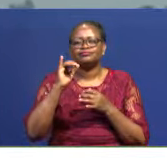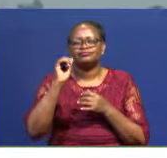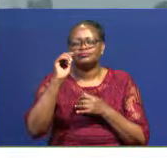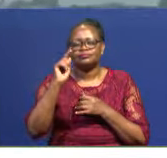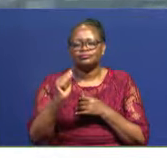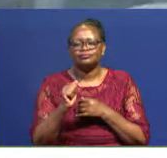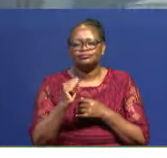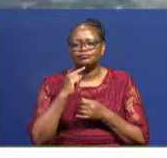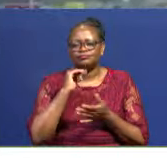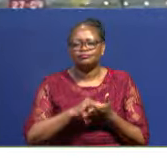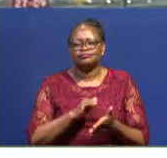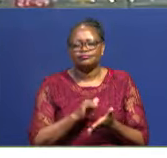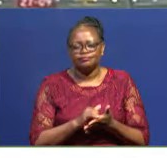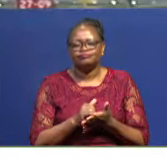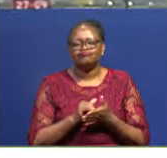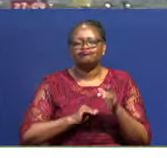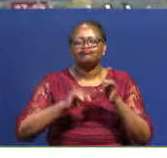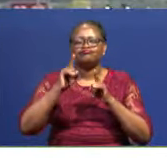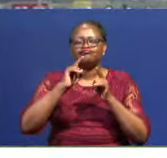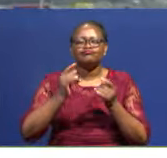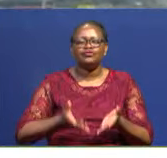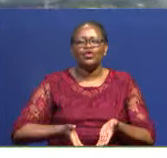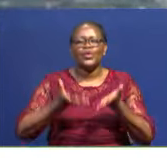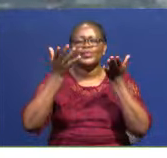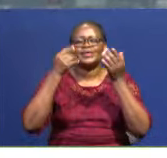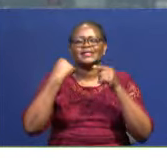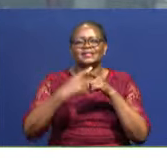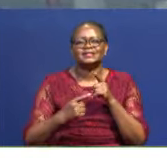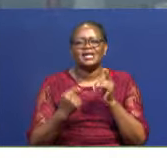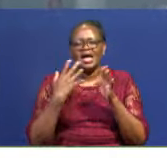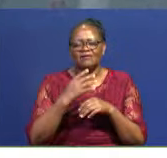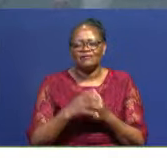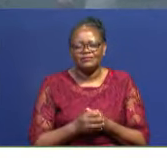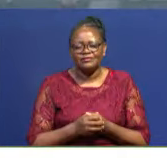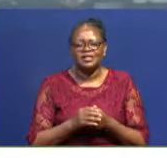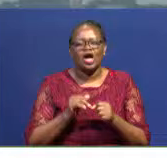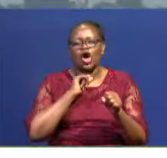kimebashiri kufufuka kwa sekta ya usafiri ya ndege mwaka huu baada ya janga la corona.